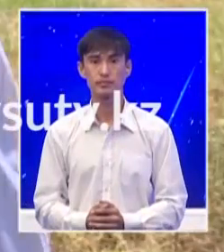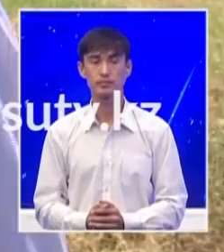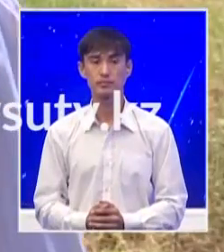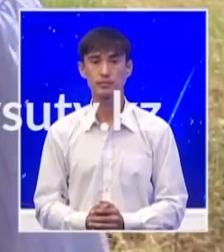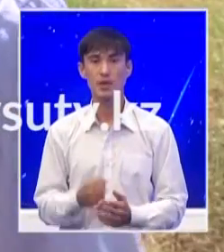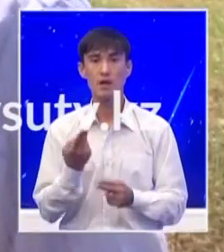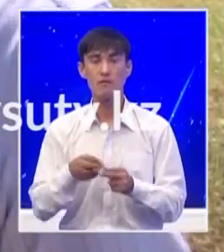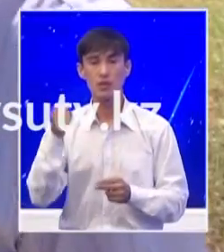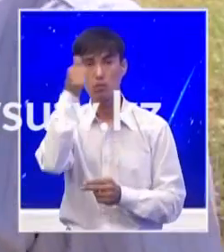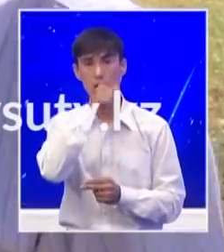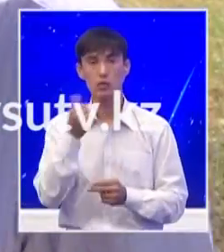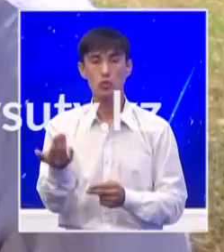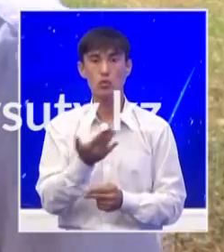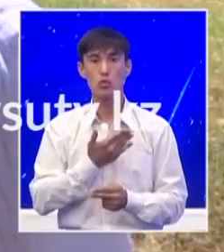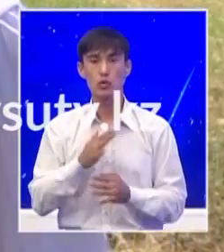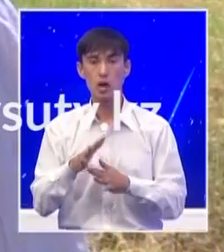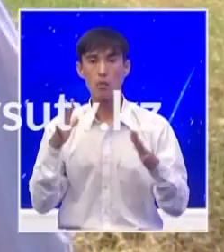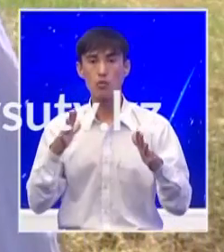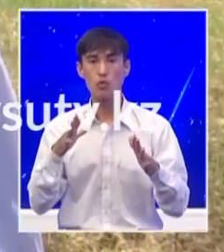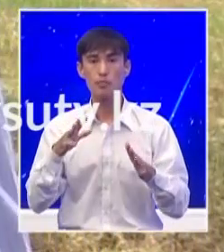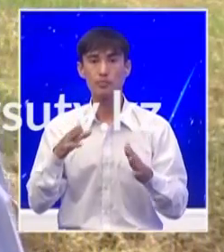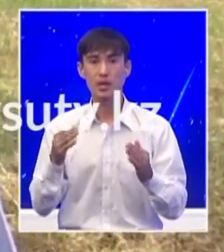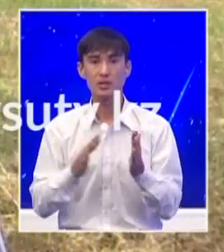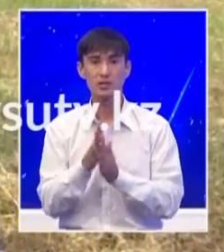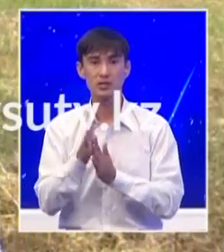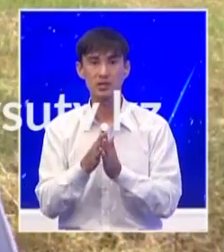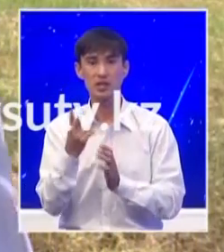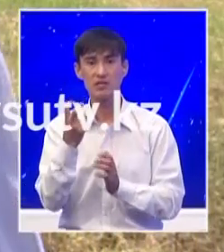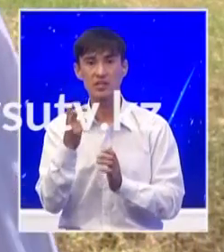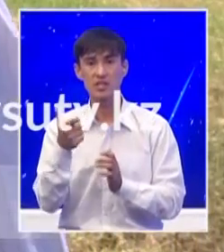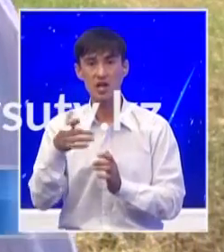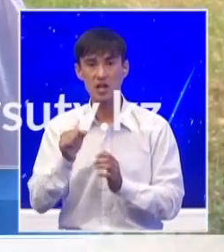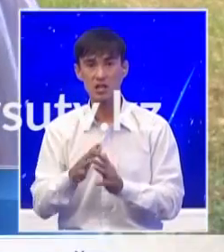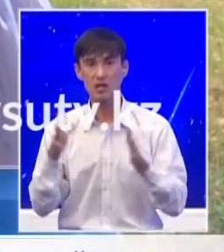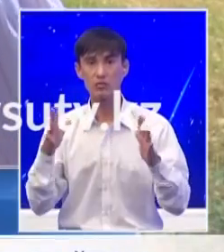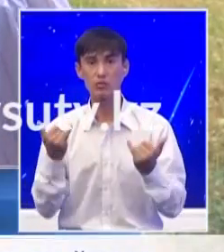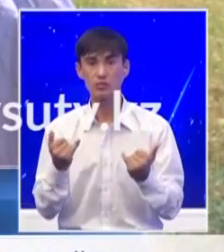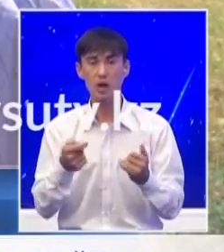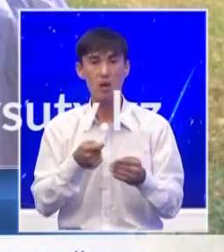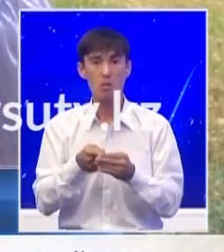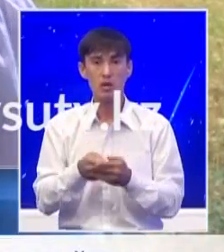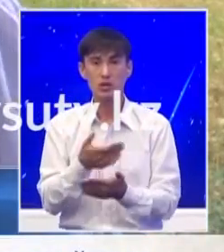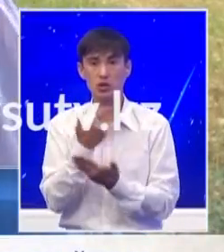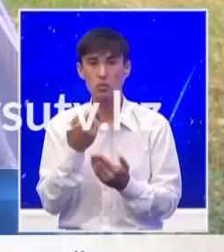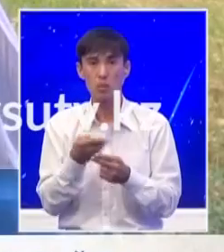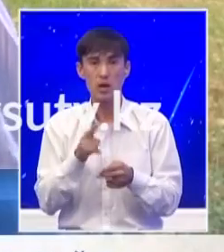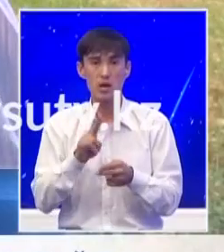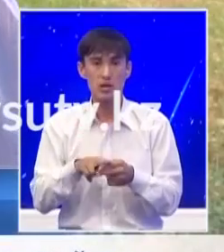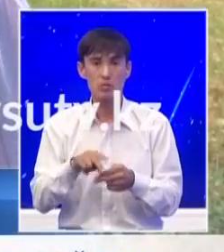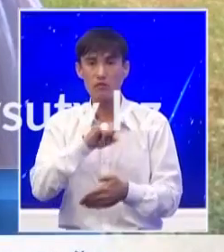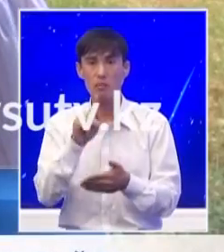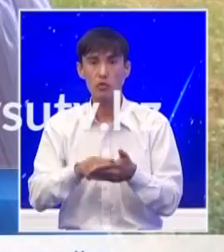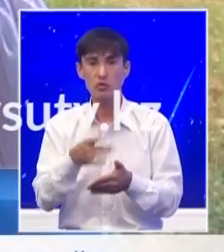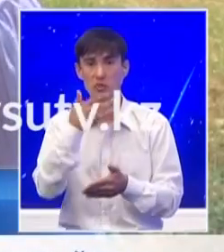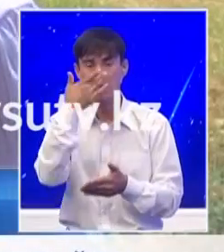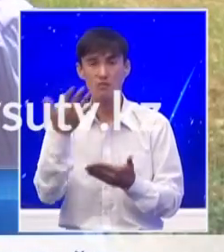В этом году у нас объем люцерны увеличен на 200 гектаров. Теперь проблем с кормами не будет, поскольку мы собрали штаб по вопросам